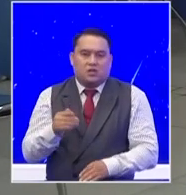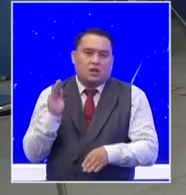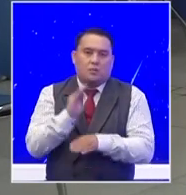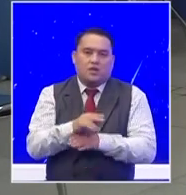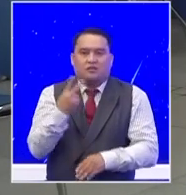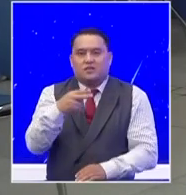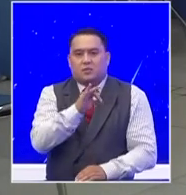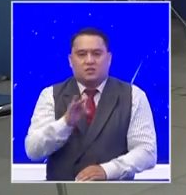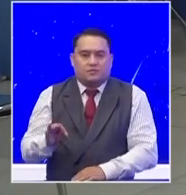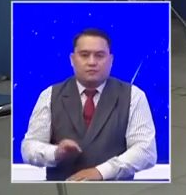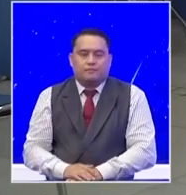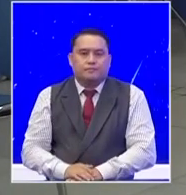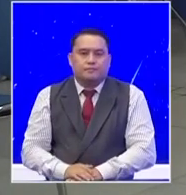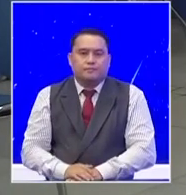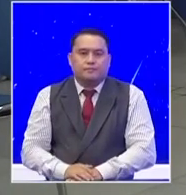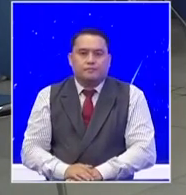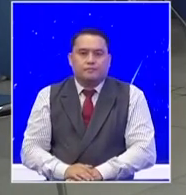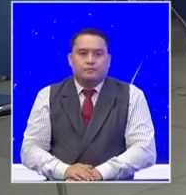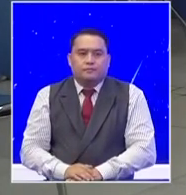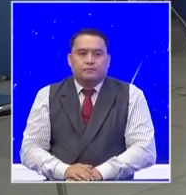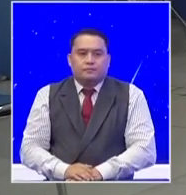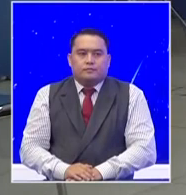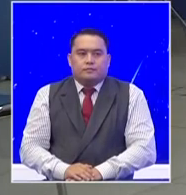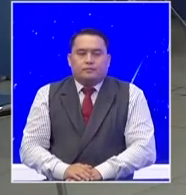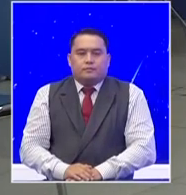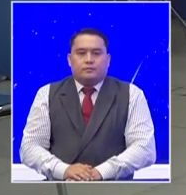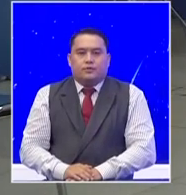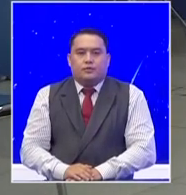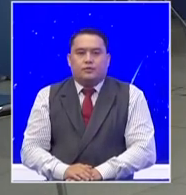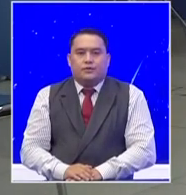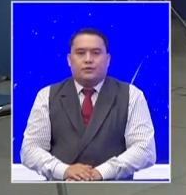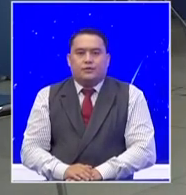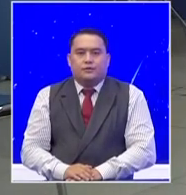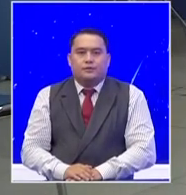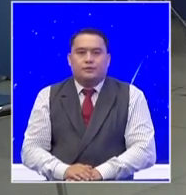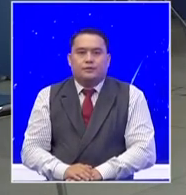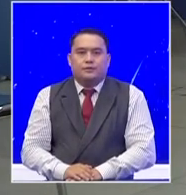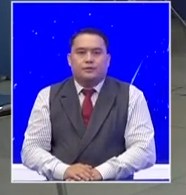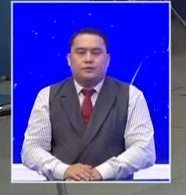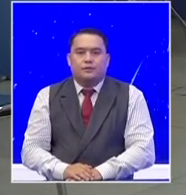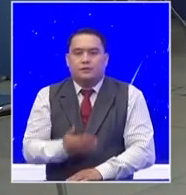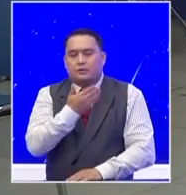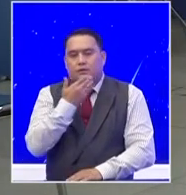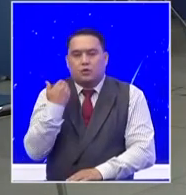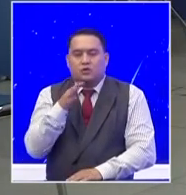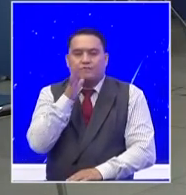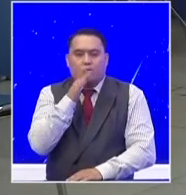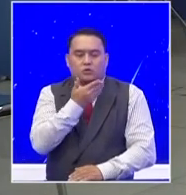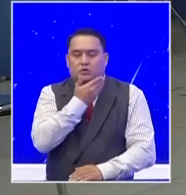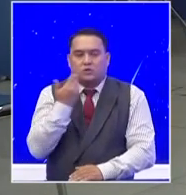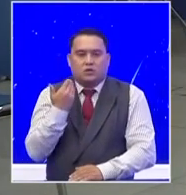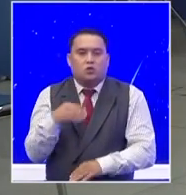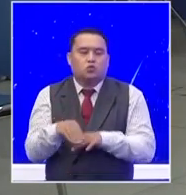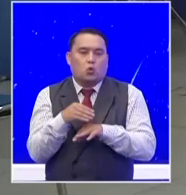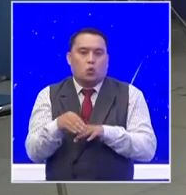премия 20%. Еще основное преимущество в том, что не имеет значения возраст